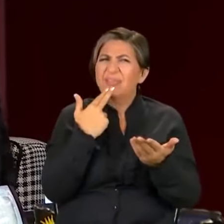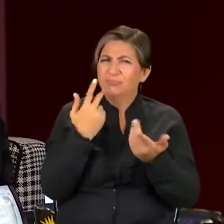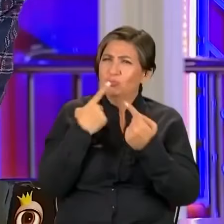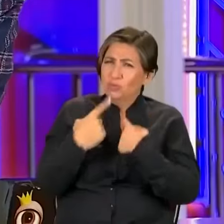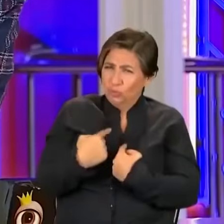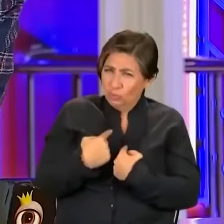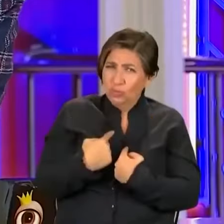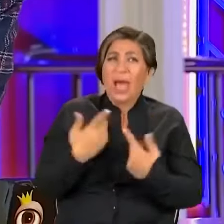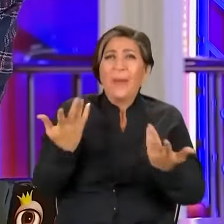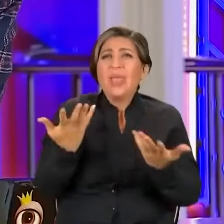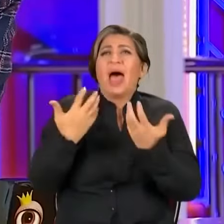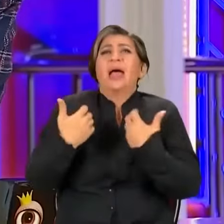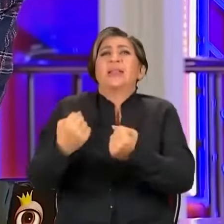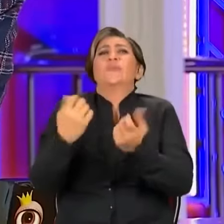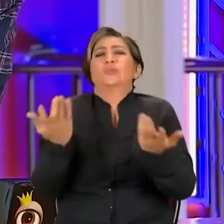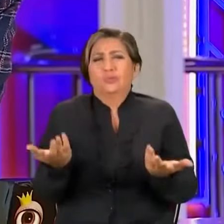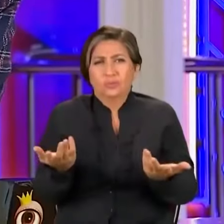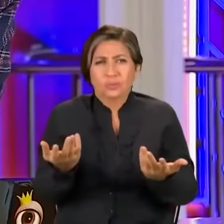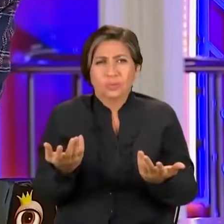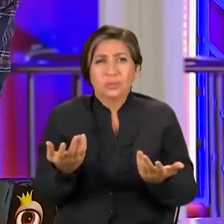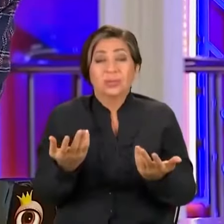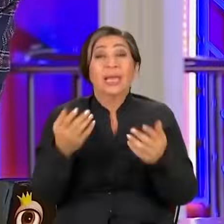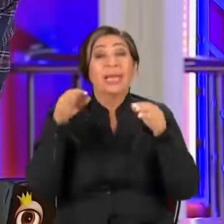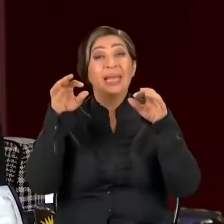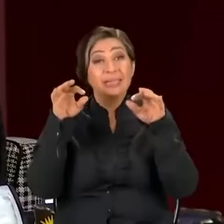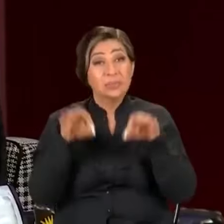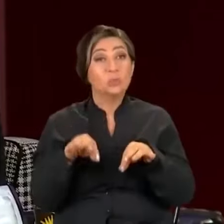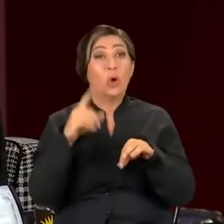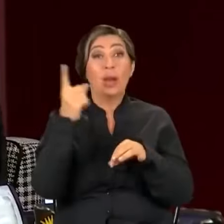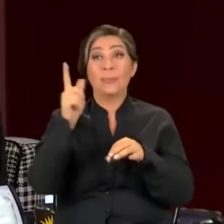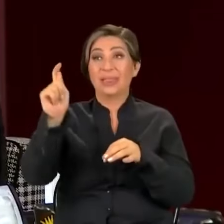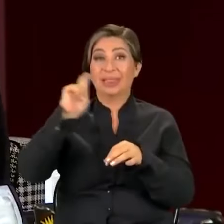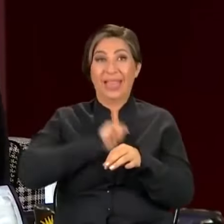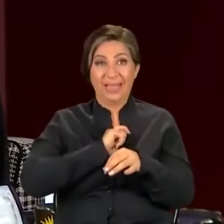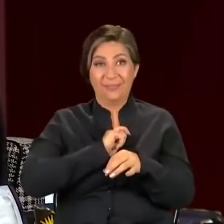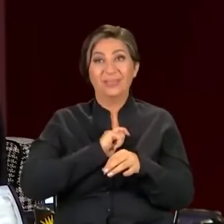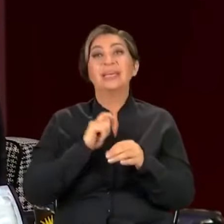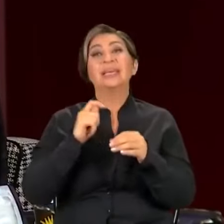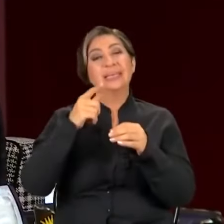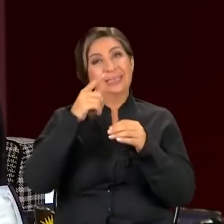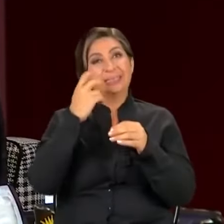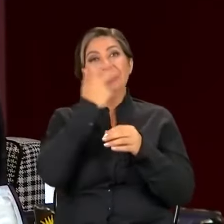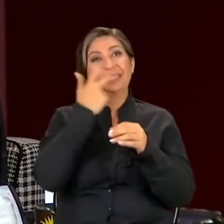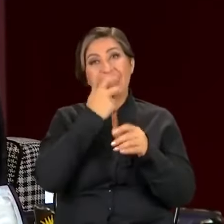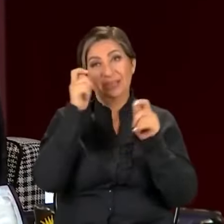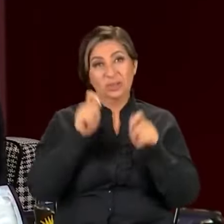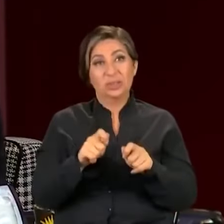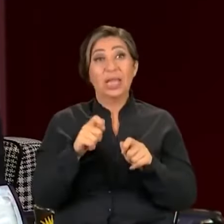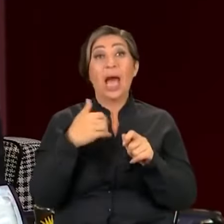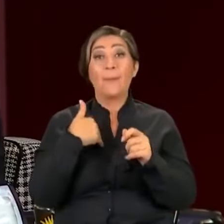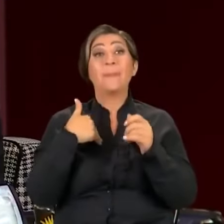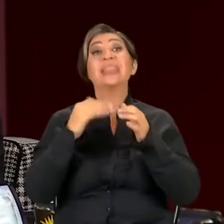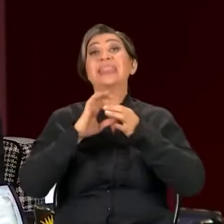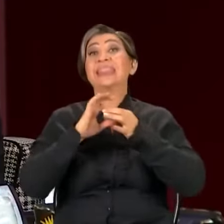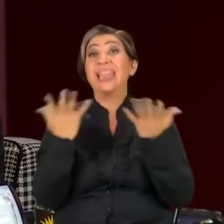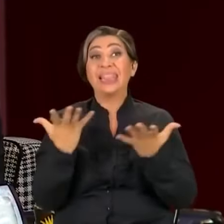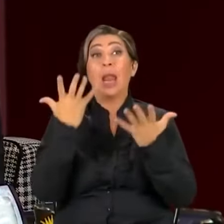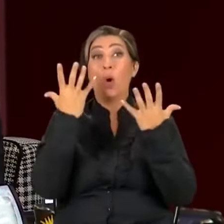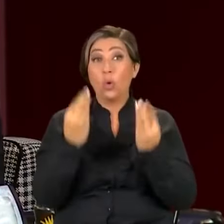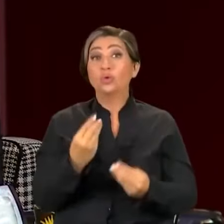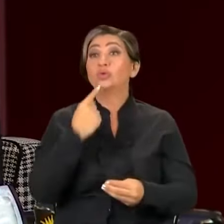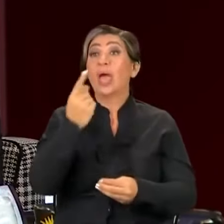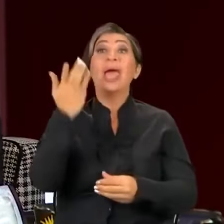diyorsun hem de alamıyorsun diye. Şimdi öyle bir teklif geldi sahneye çıkmam için ama ben sebebini de ileterek,